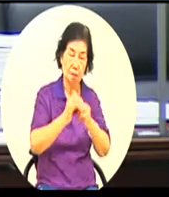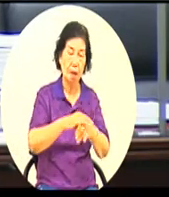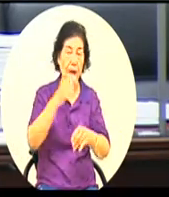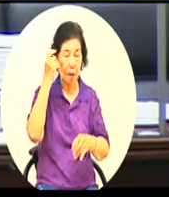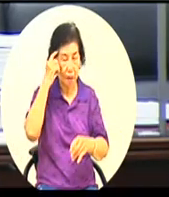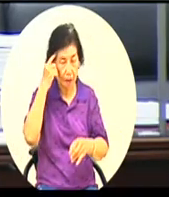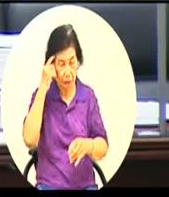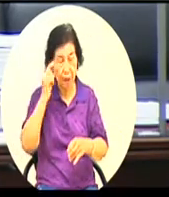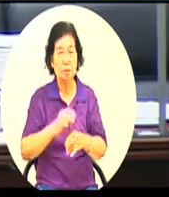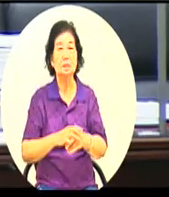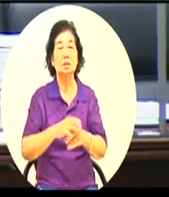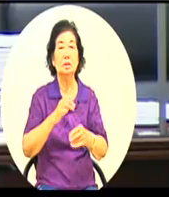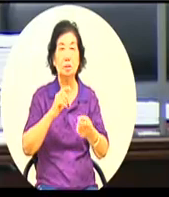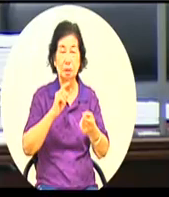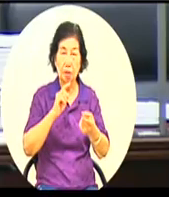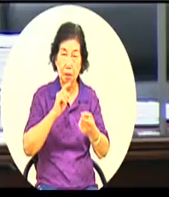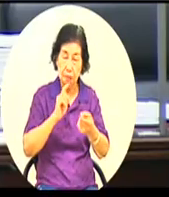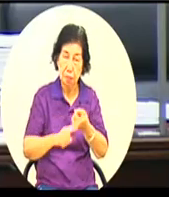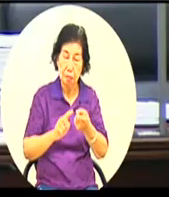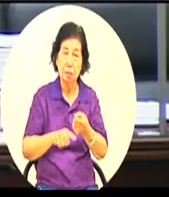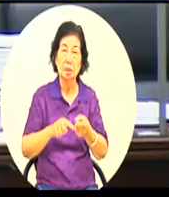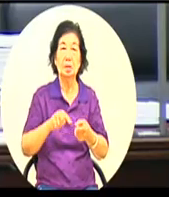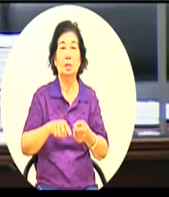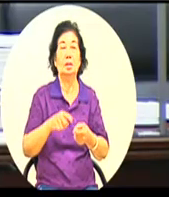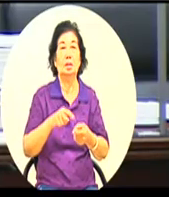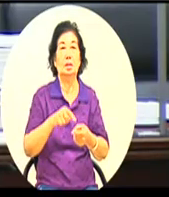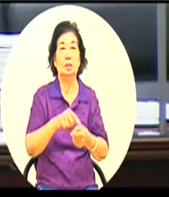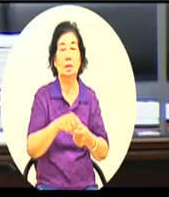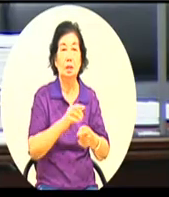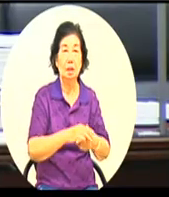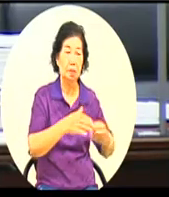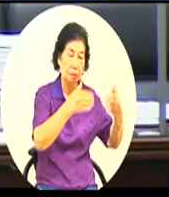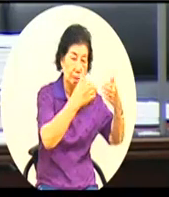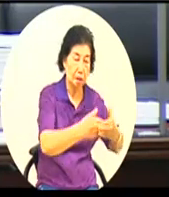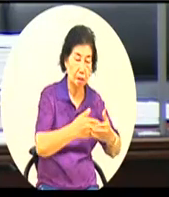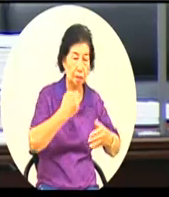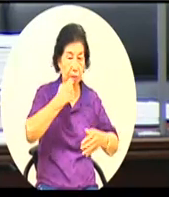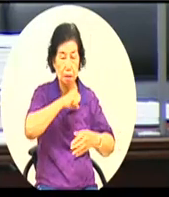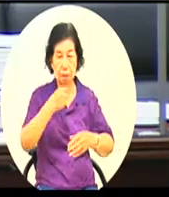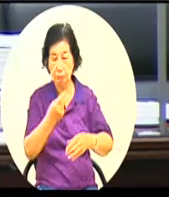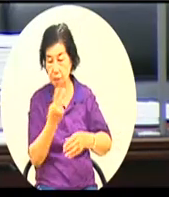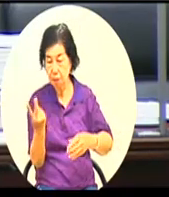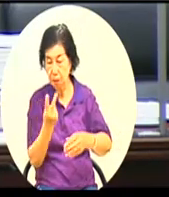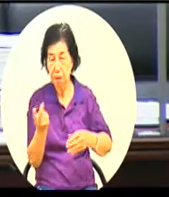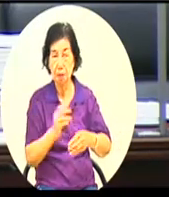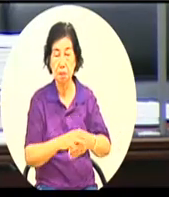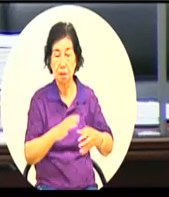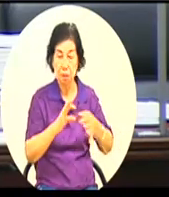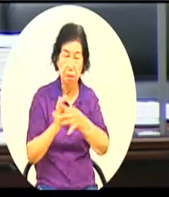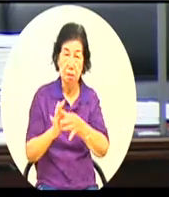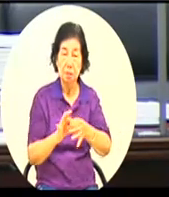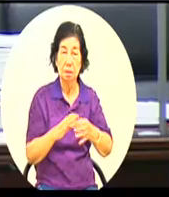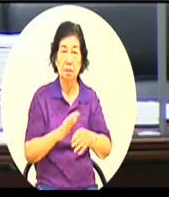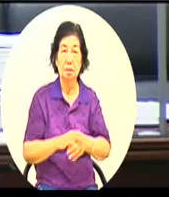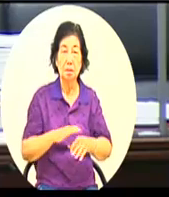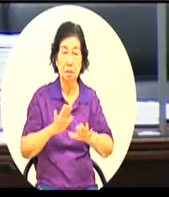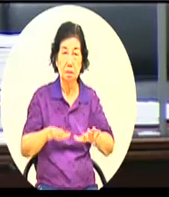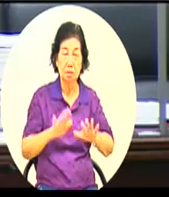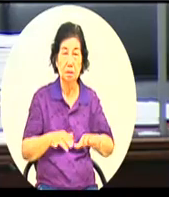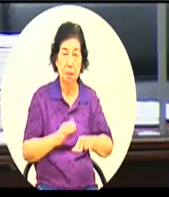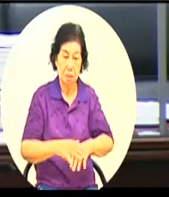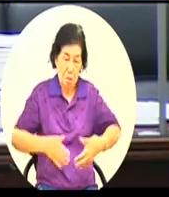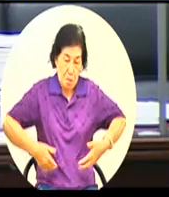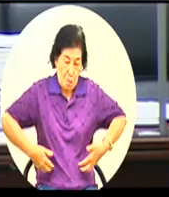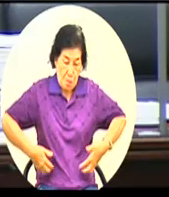两岸的关系。武啊，即马伫急诊室，